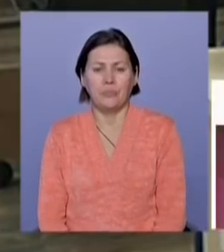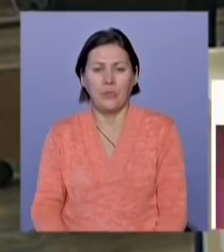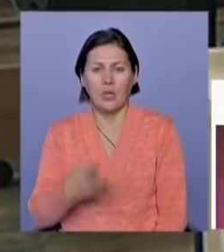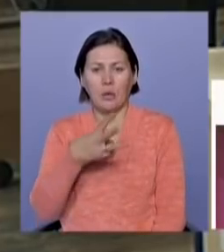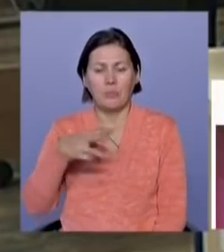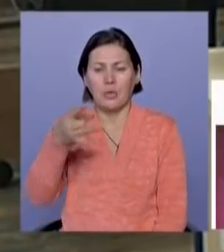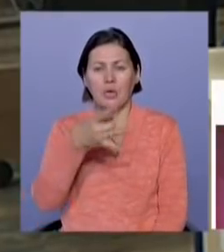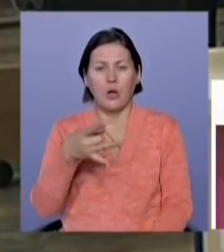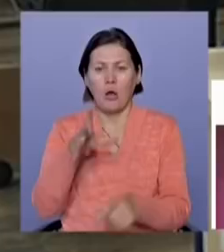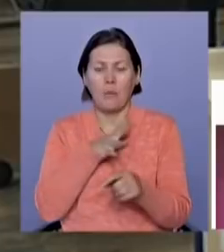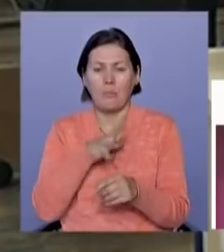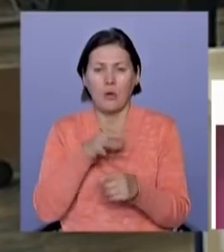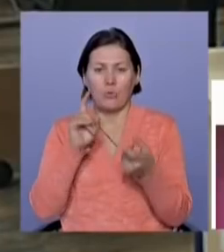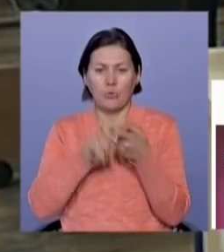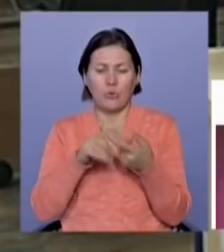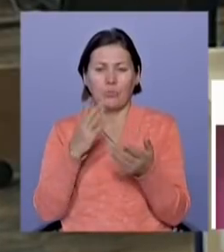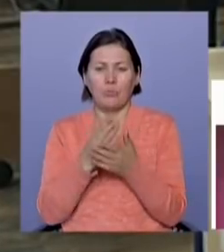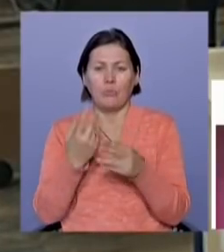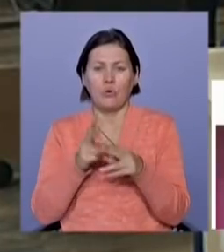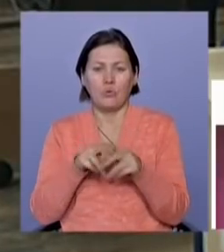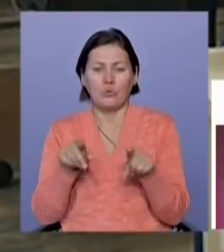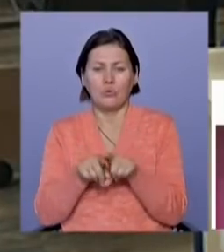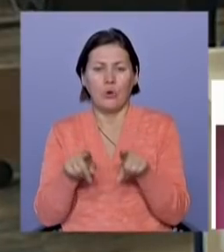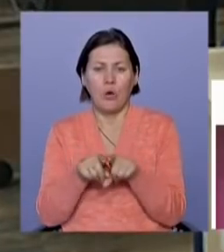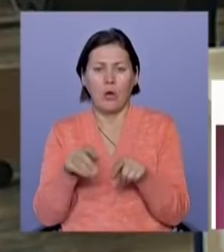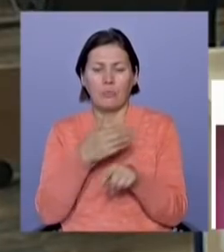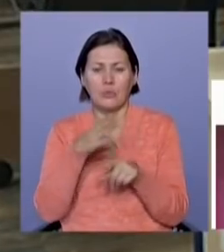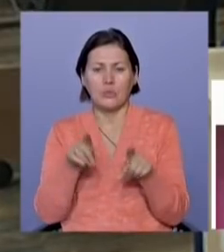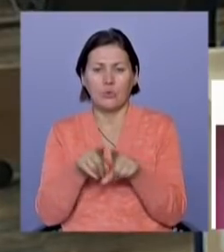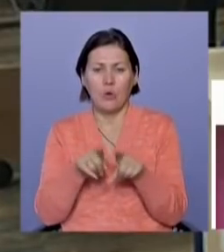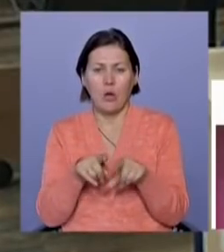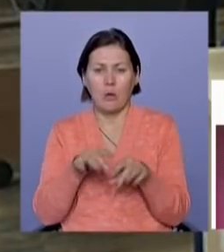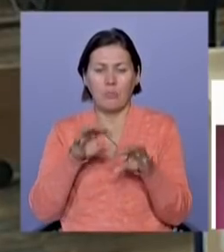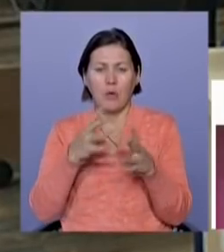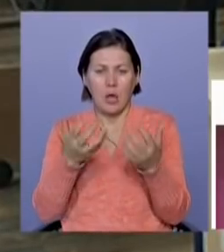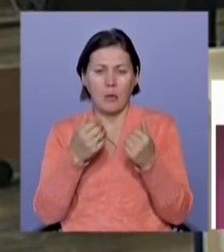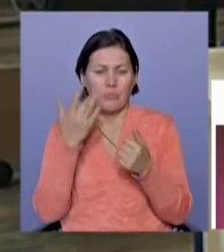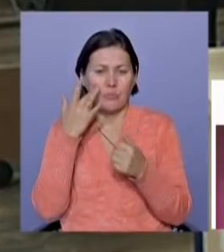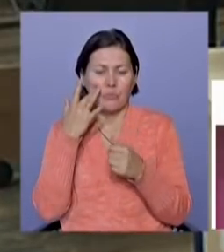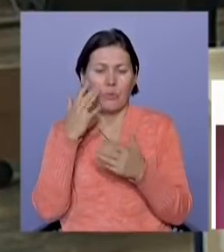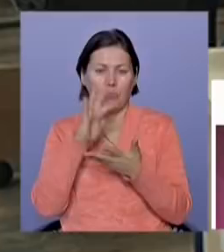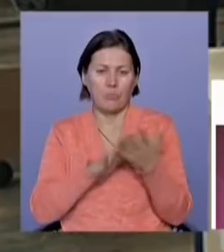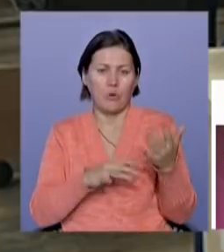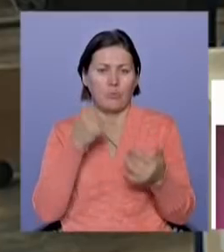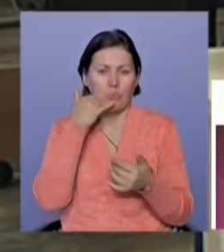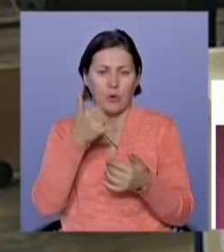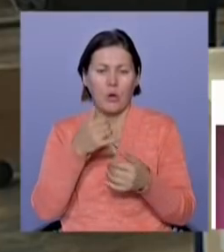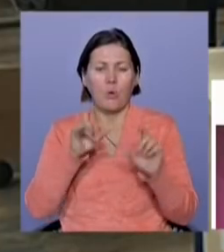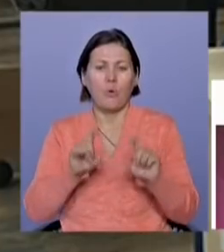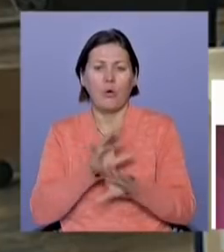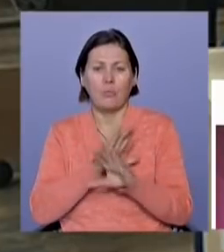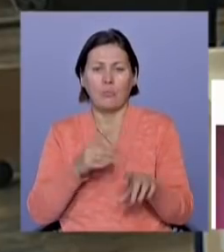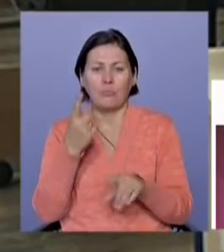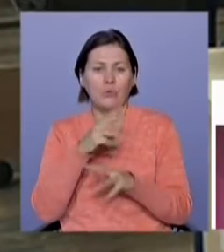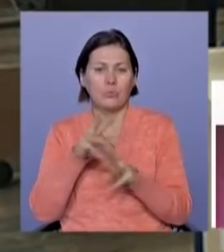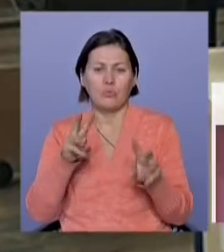Микрорайондар қосылып жатыр, сондықтан біз үздіксіз қабылдаймыз. Отырмаймыз даже, бір